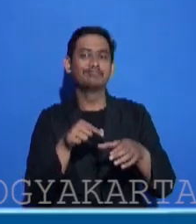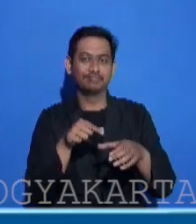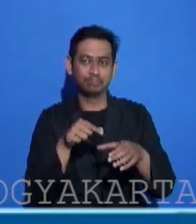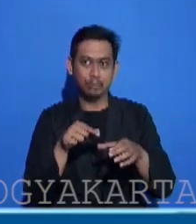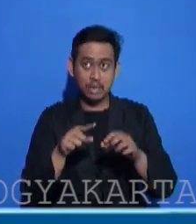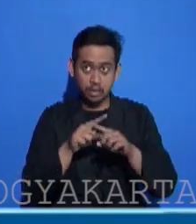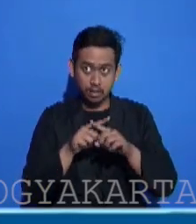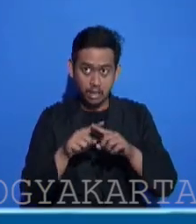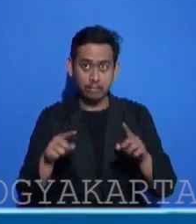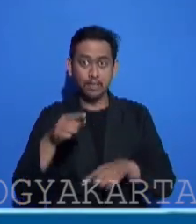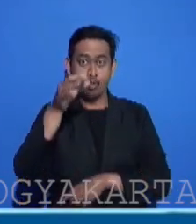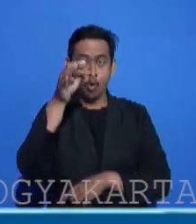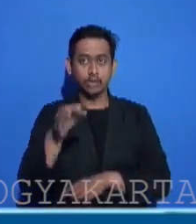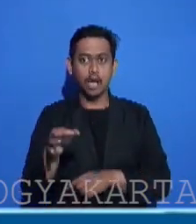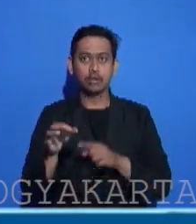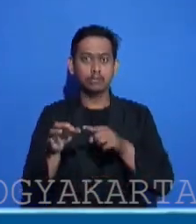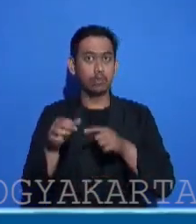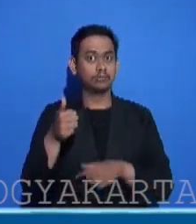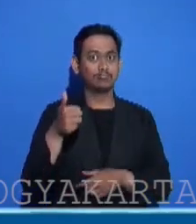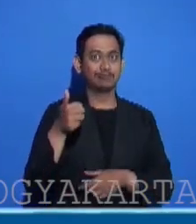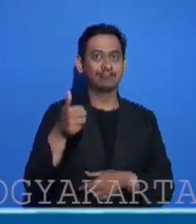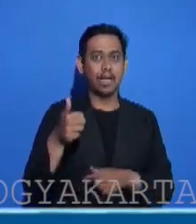Uki sampun Wiwit Indah